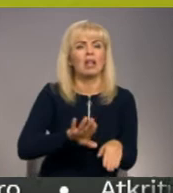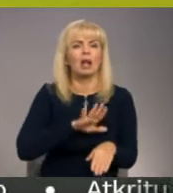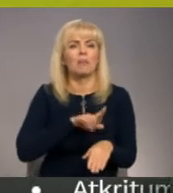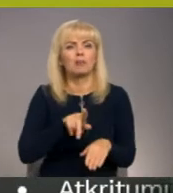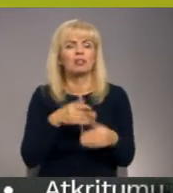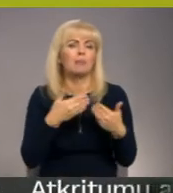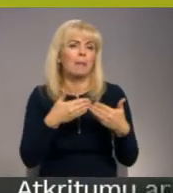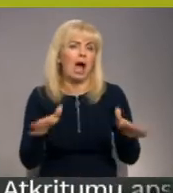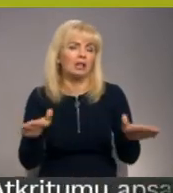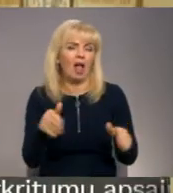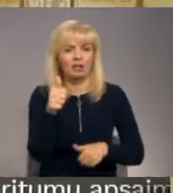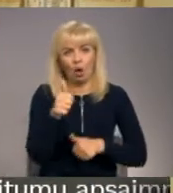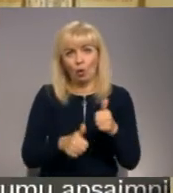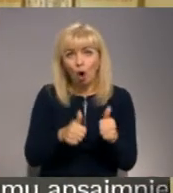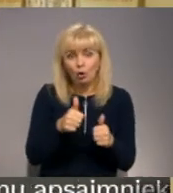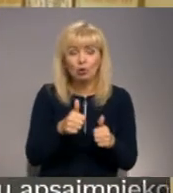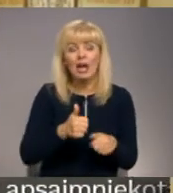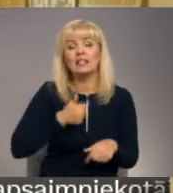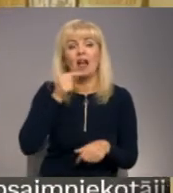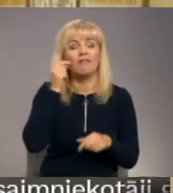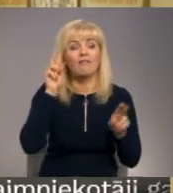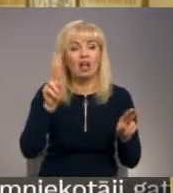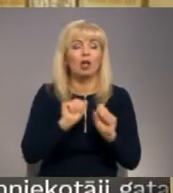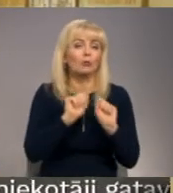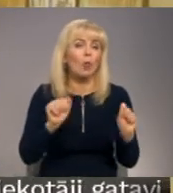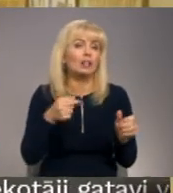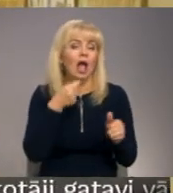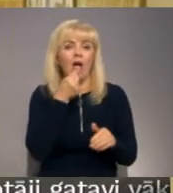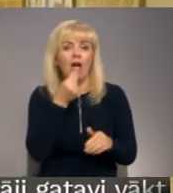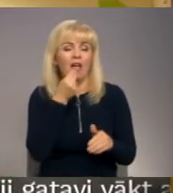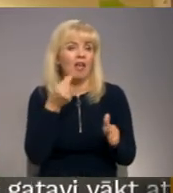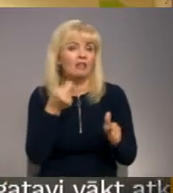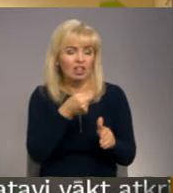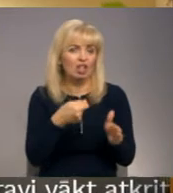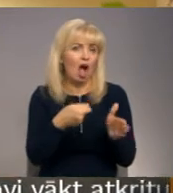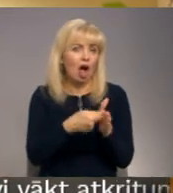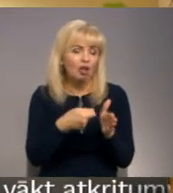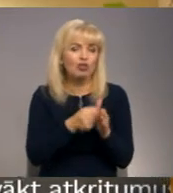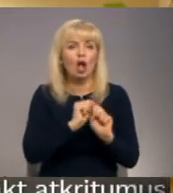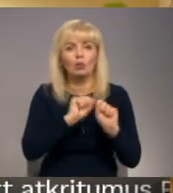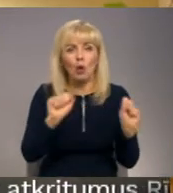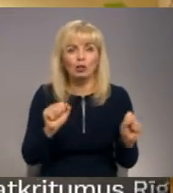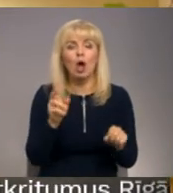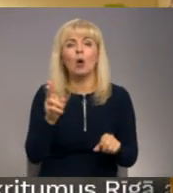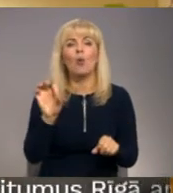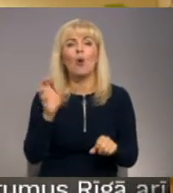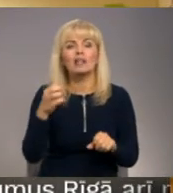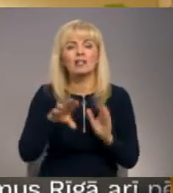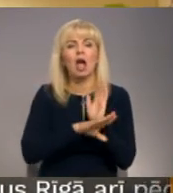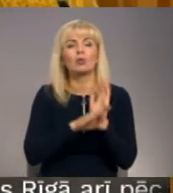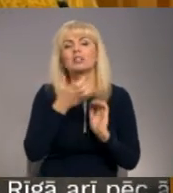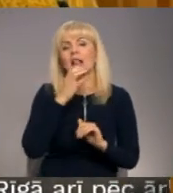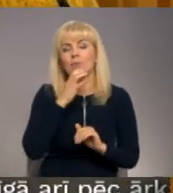bijis atklātie konkursā. SIA vectēvs nodrošina ēdināšanas pakalpojums izglītības iestādēs arī Kocēnu novadā Limbažos